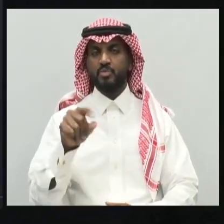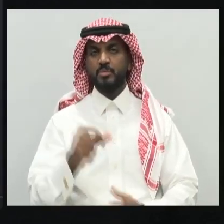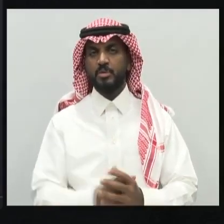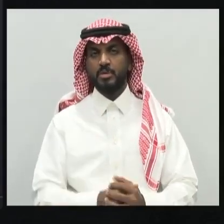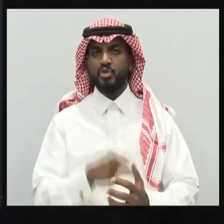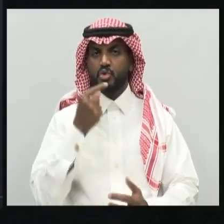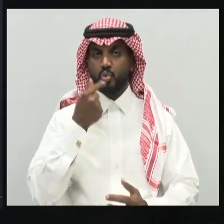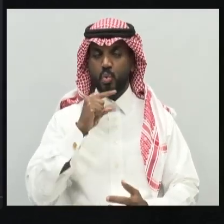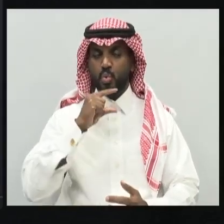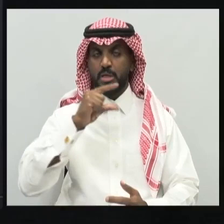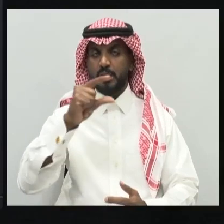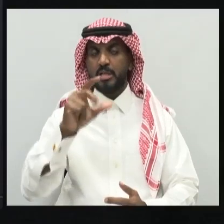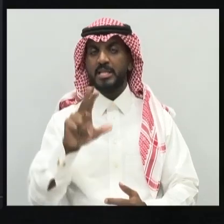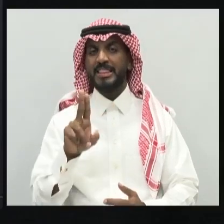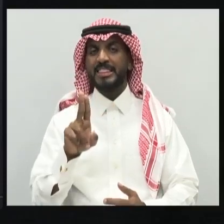طويل تزو